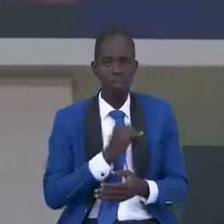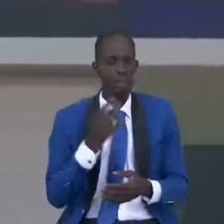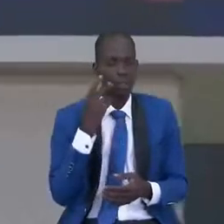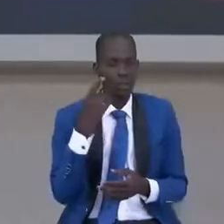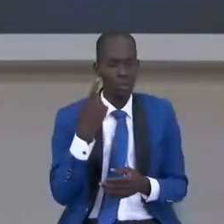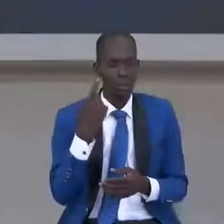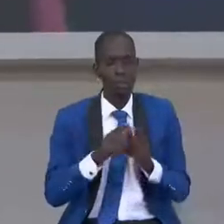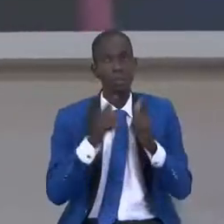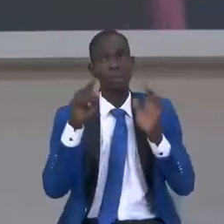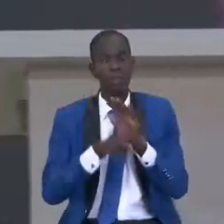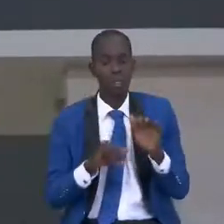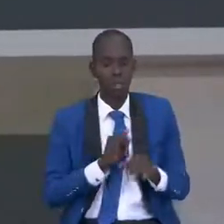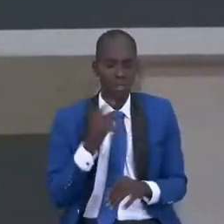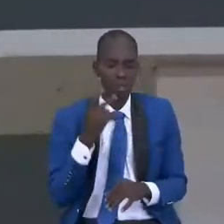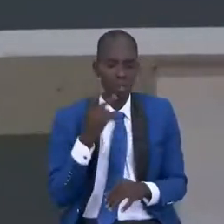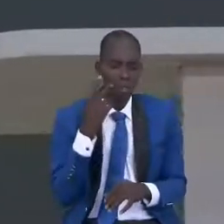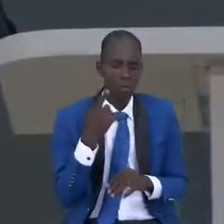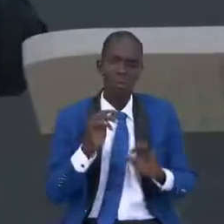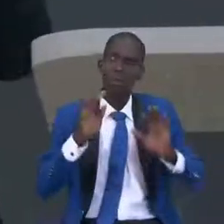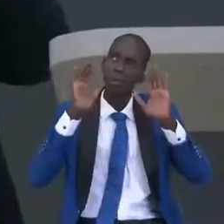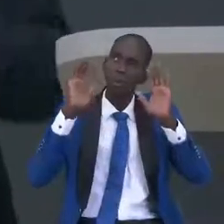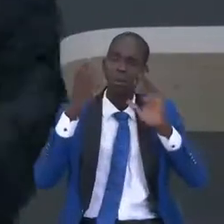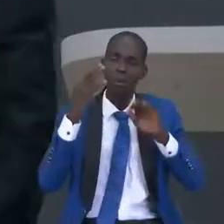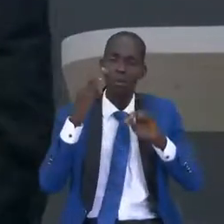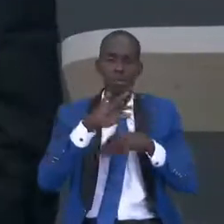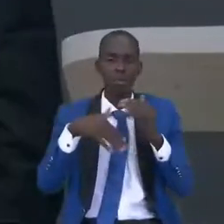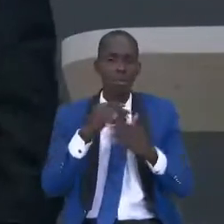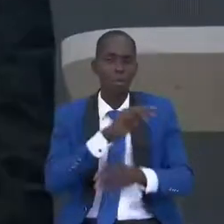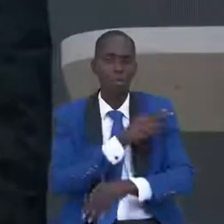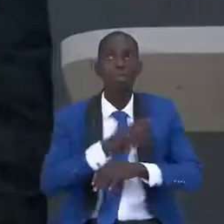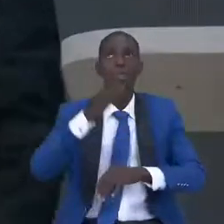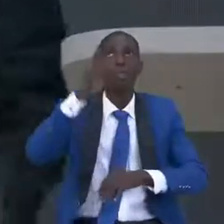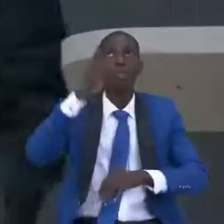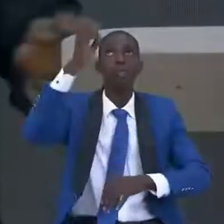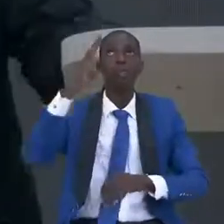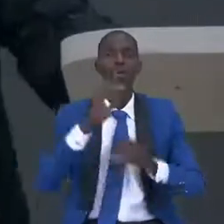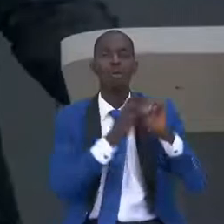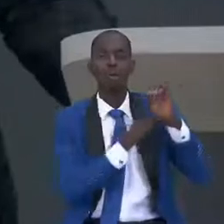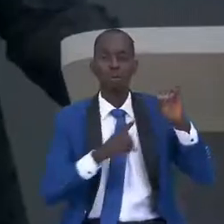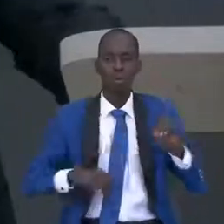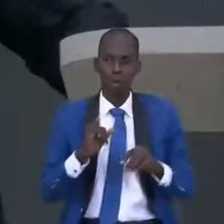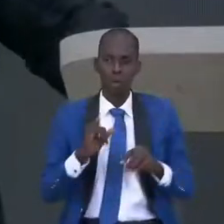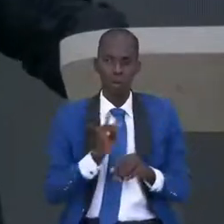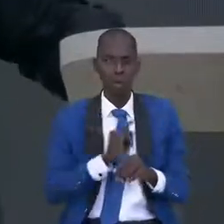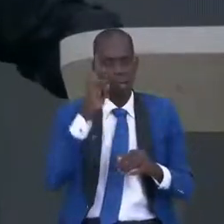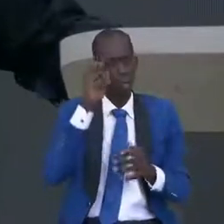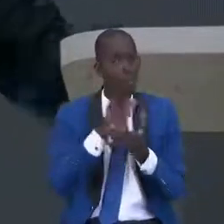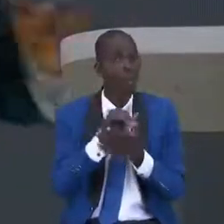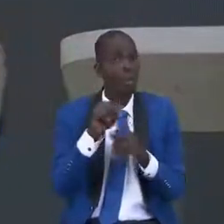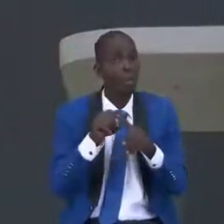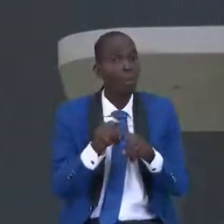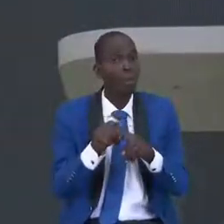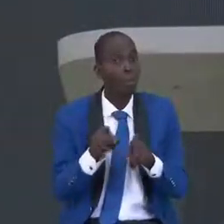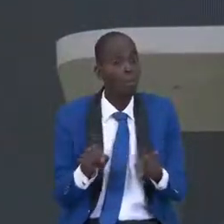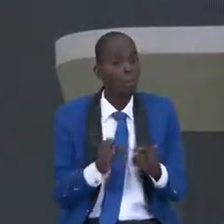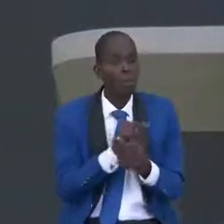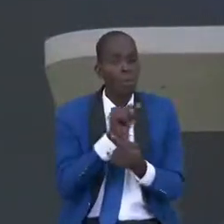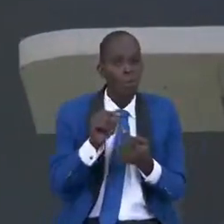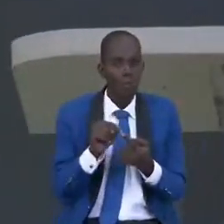regarde la grandeur, je regarde les merveilles du Dieu Tout-Puissant, Seigneur, je crois. Mais